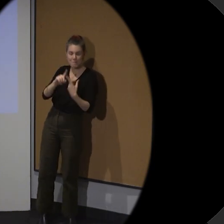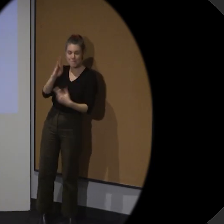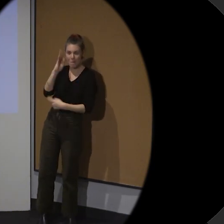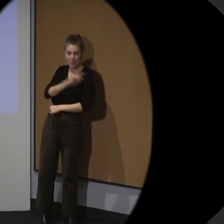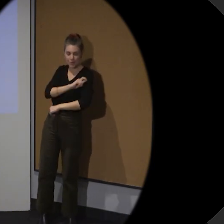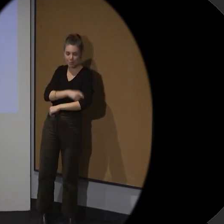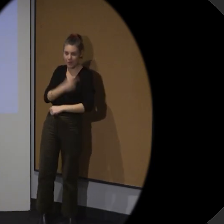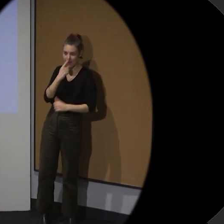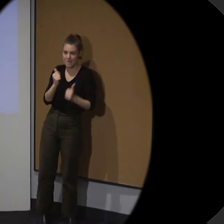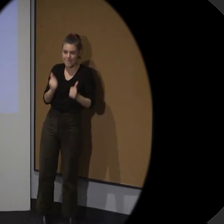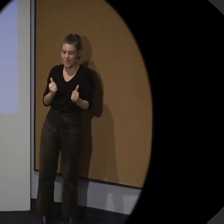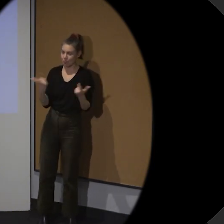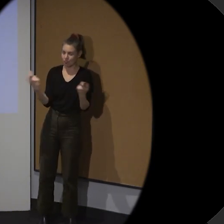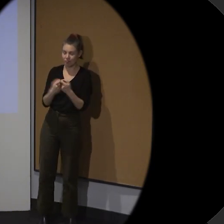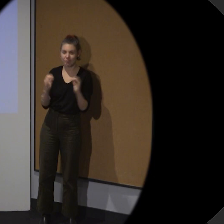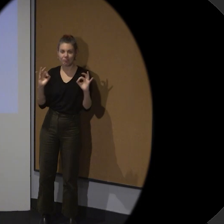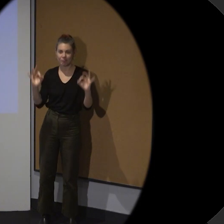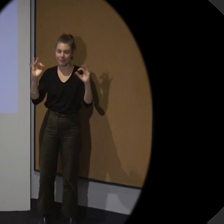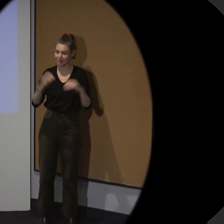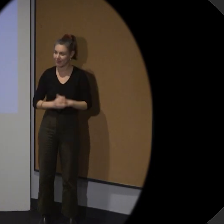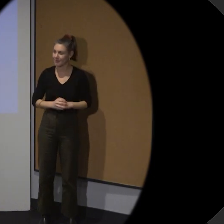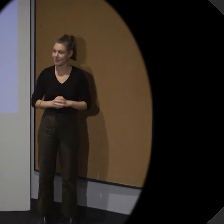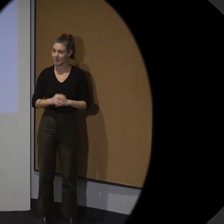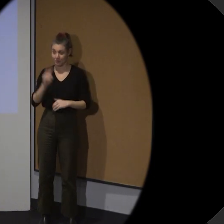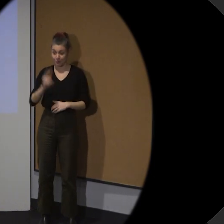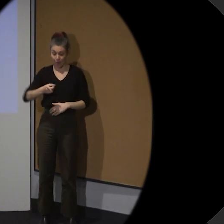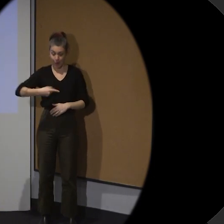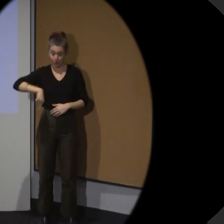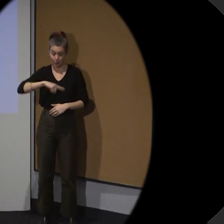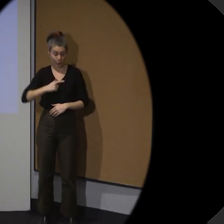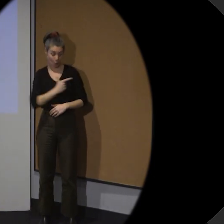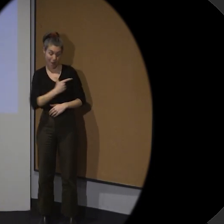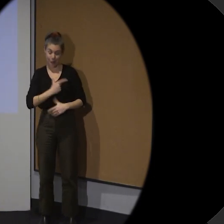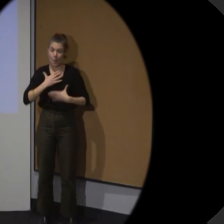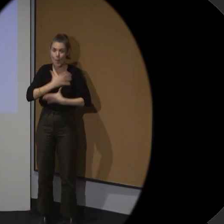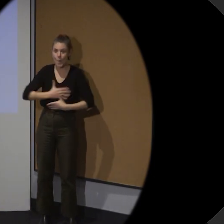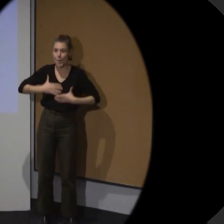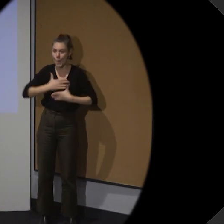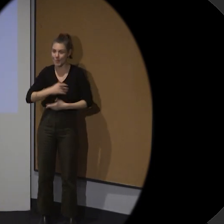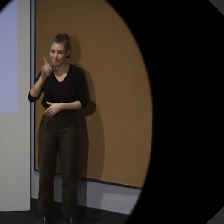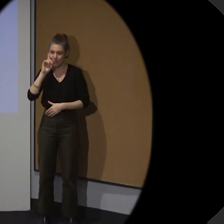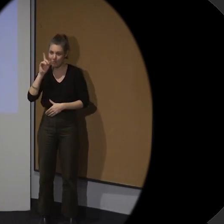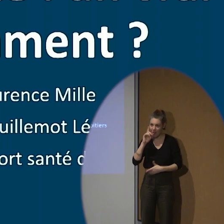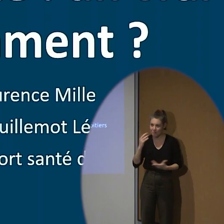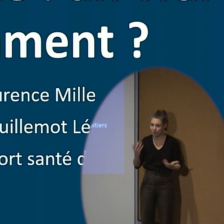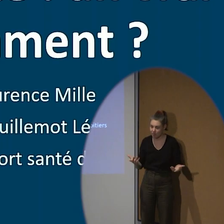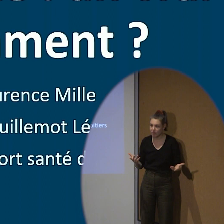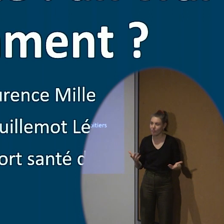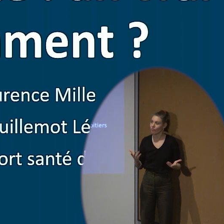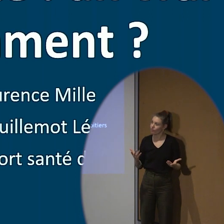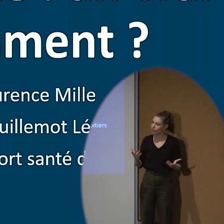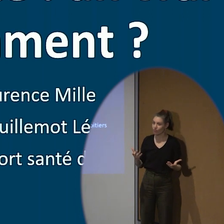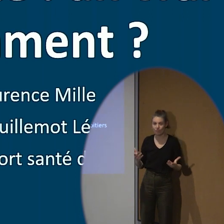je trouve que ça nous fait très plaisir parce qu'on voit que le message